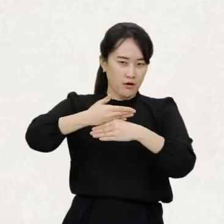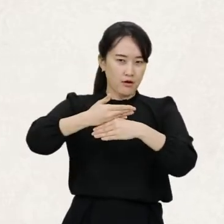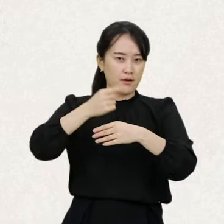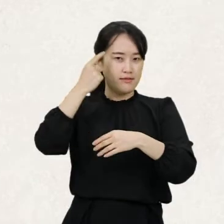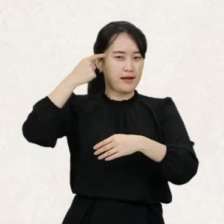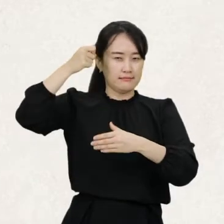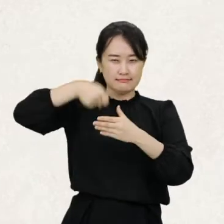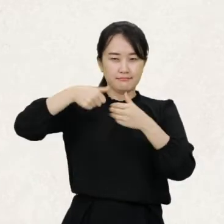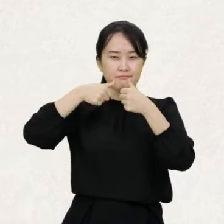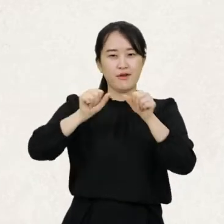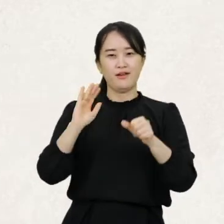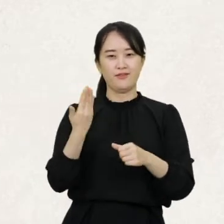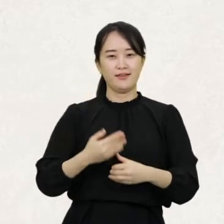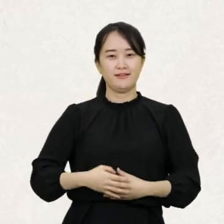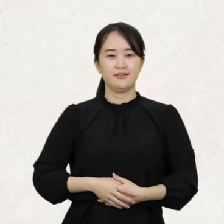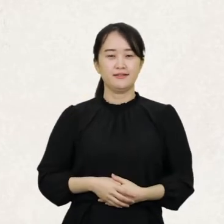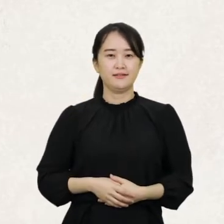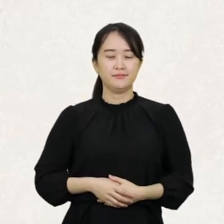편견이 없어져야 하겠죠.